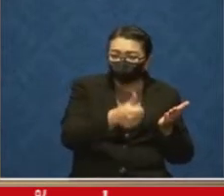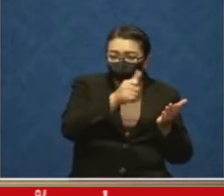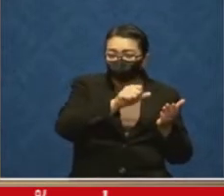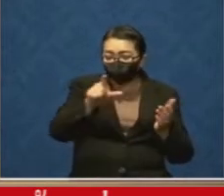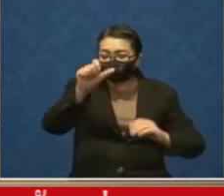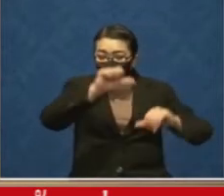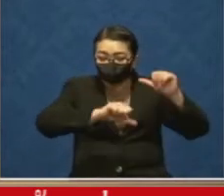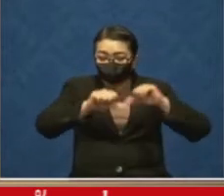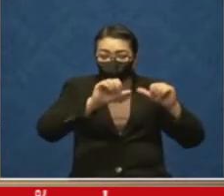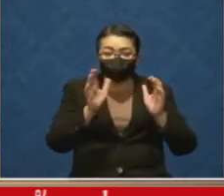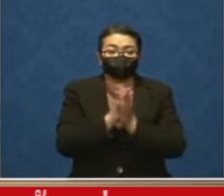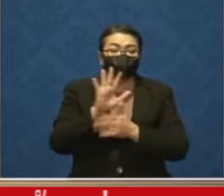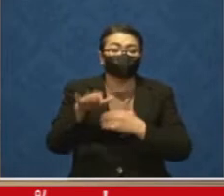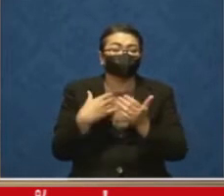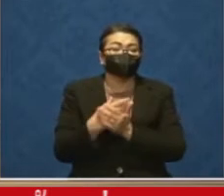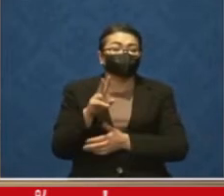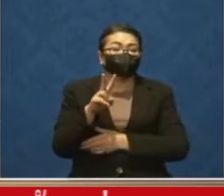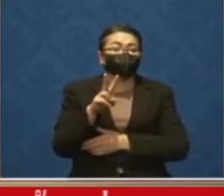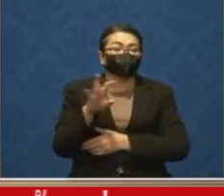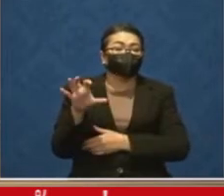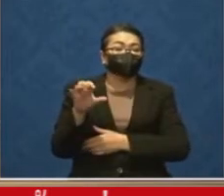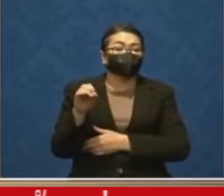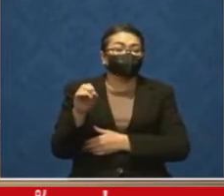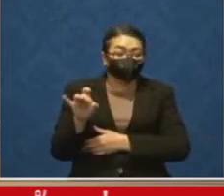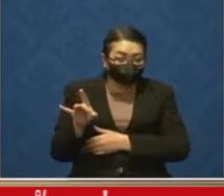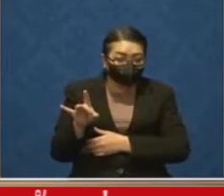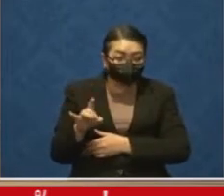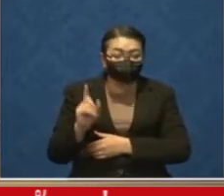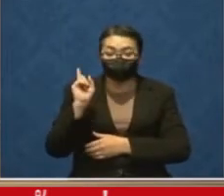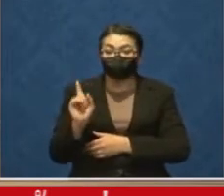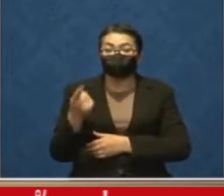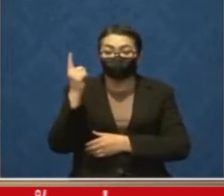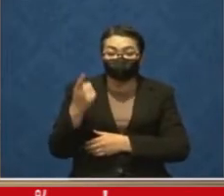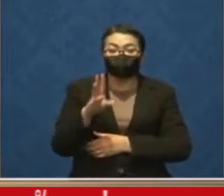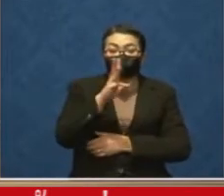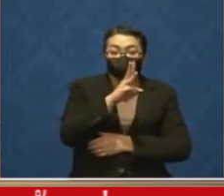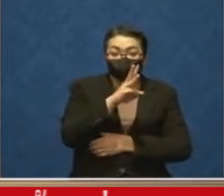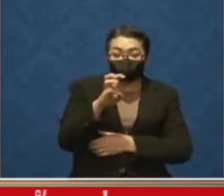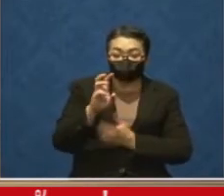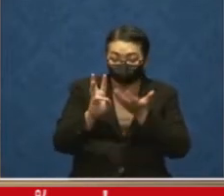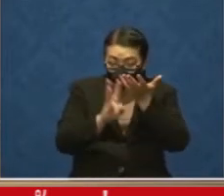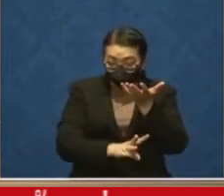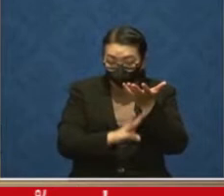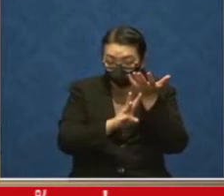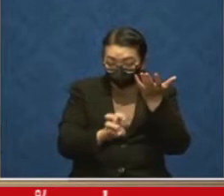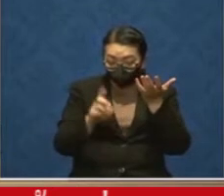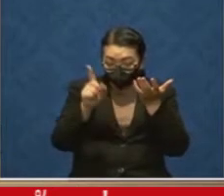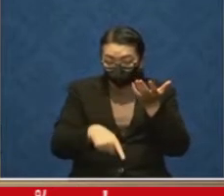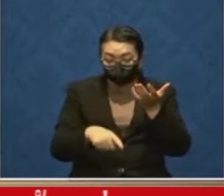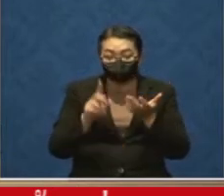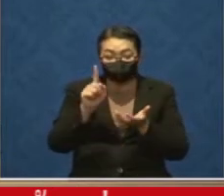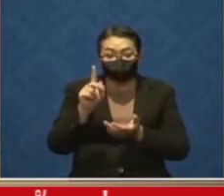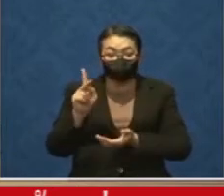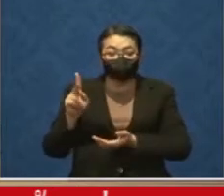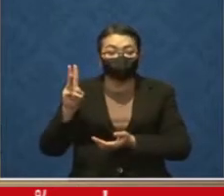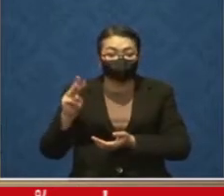็วิทยาศาต์8 บาทต่อ กิโลอนให่ 600 บาทต่อ กิโลทำทสัเกต